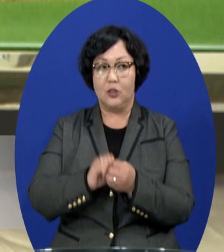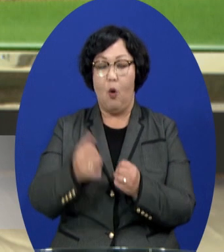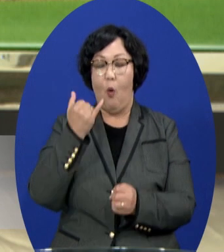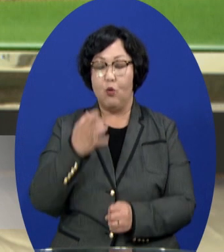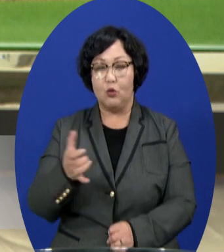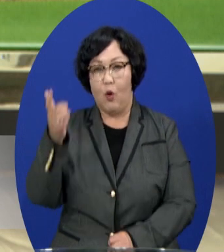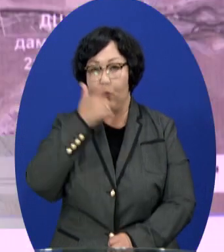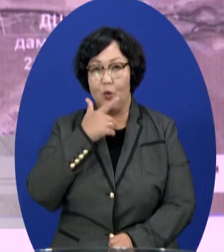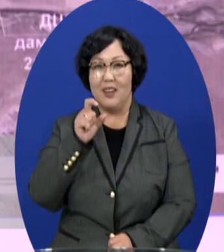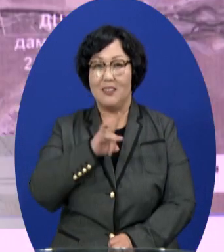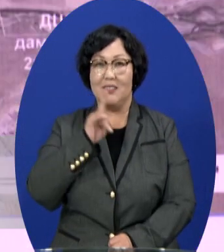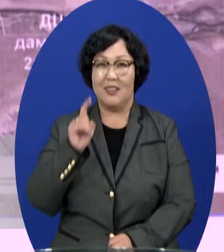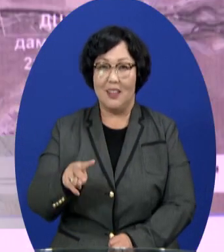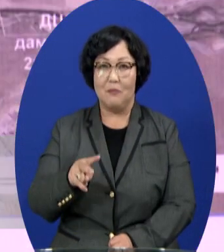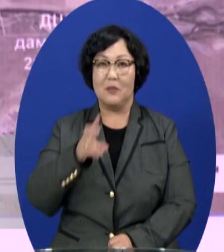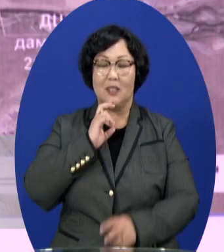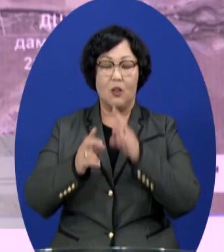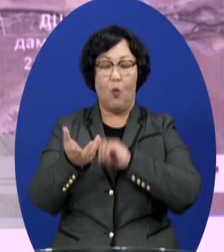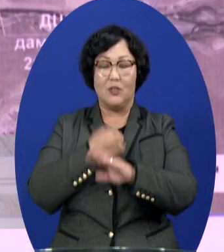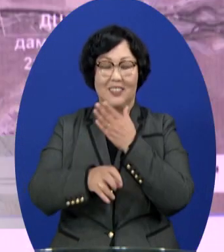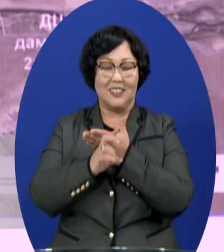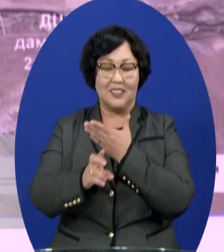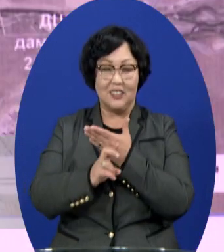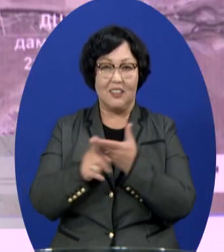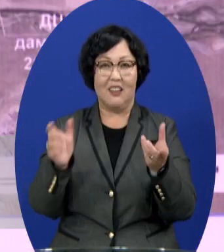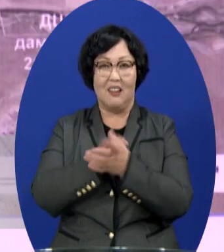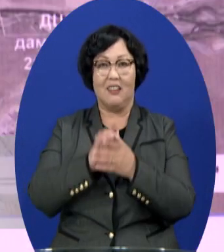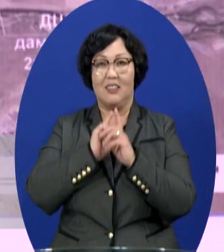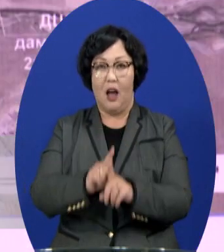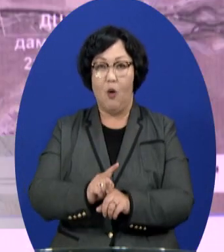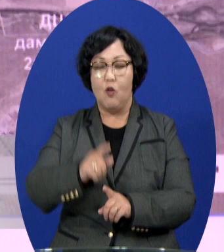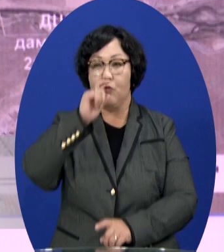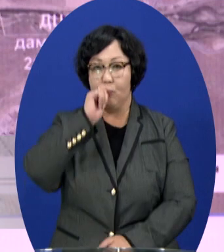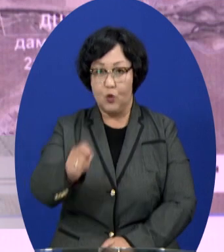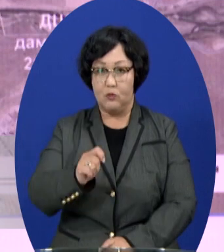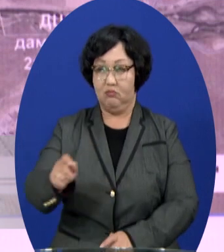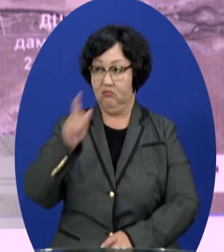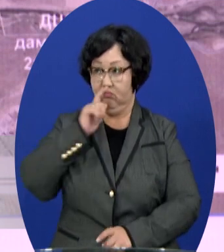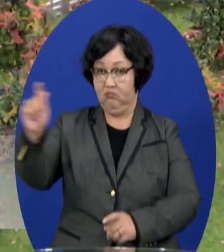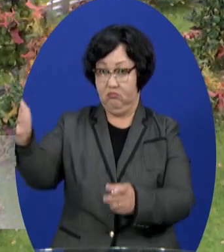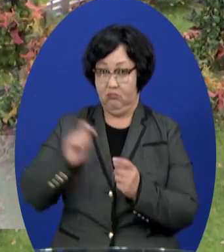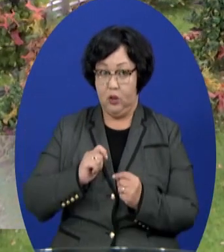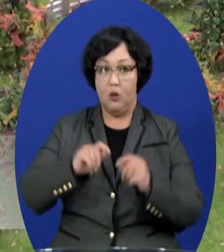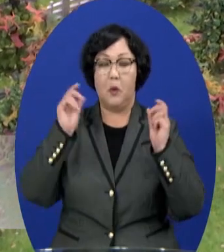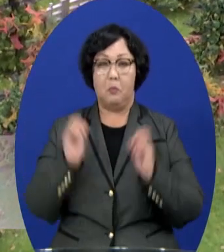эрсдлээс урсан сэргийлэх компакт тэрэгээр олгодох буцалтгүй тусламжийн хөрөнгийг бүхэлд нь